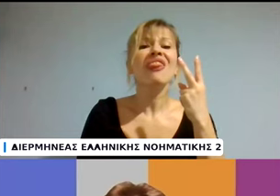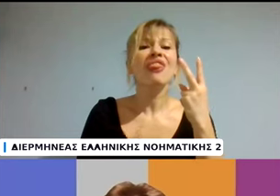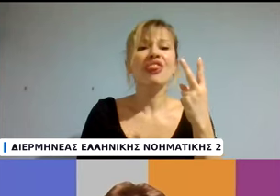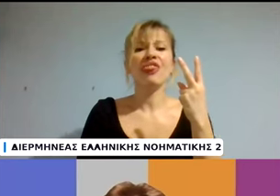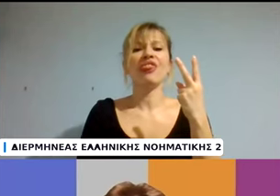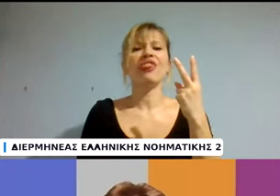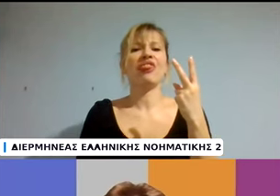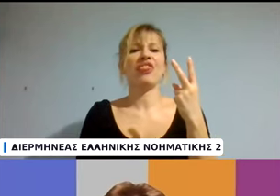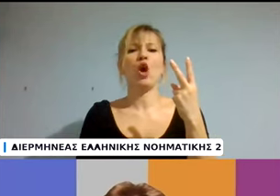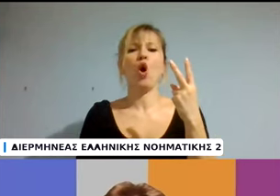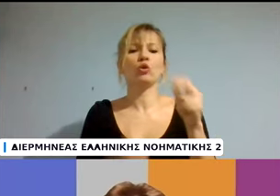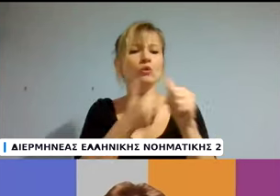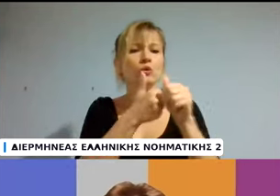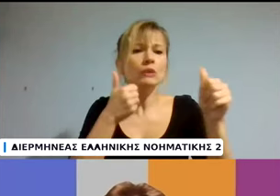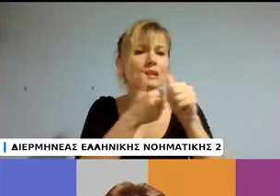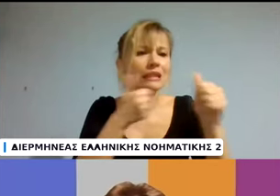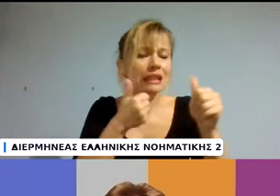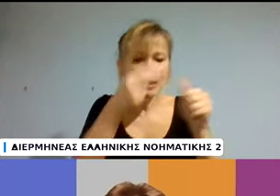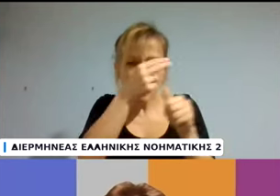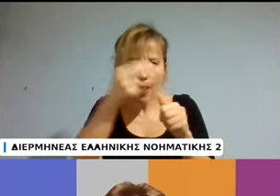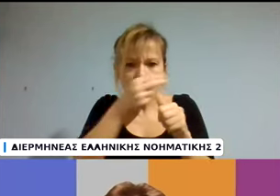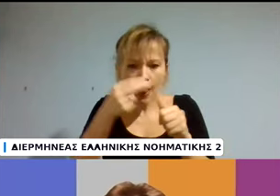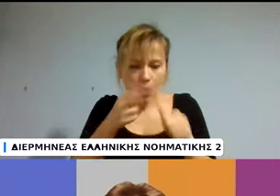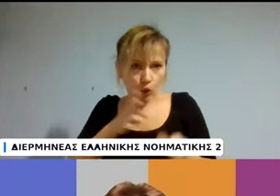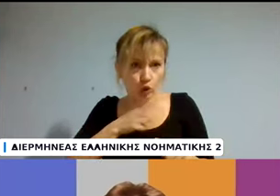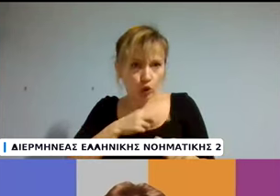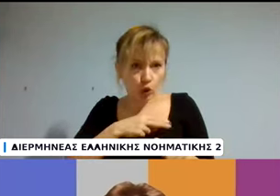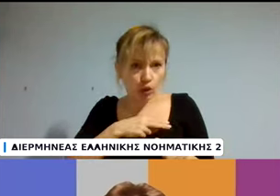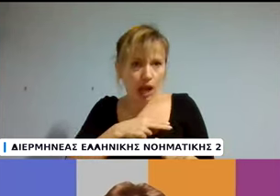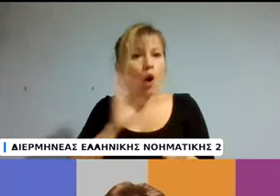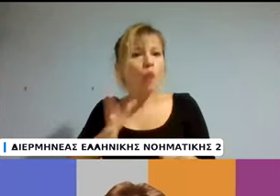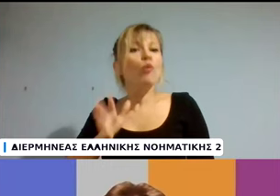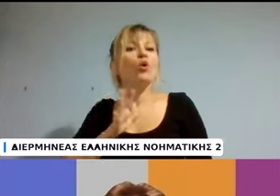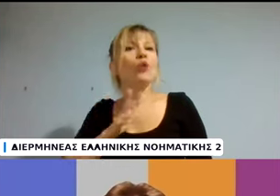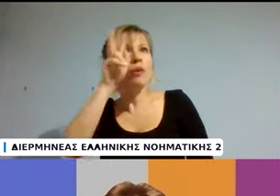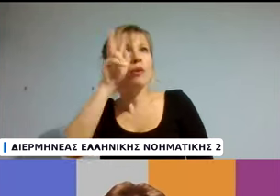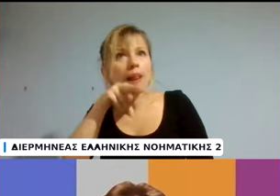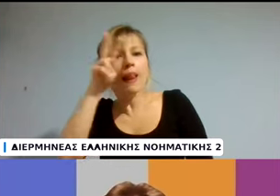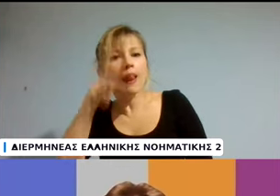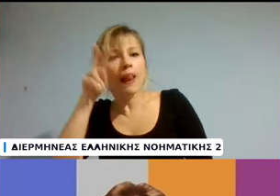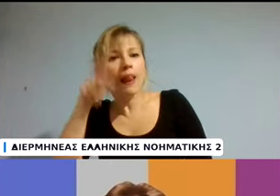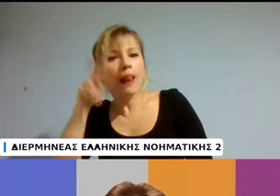σωστά στοιχημένες και τηρώ μία ταχύτητα ανάγνωσης, είναι υποτιτλισμός. Όταν όμως έχω ένα σώμα